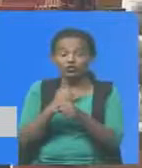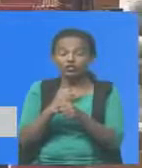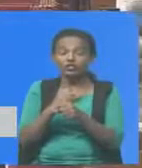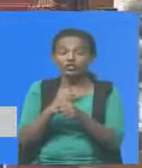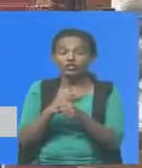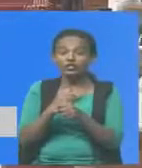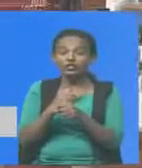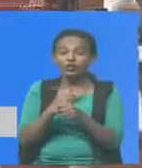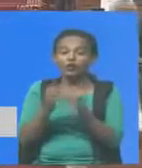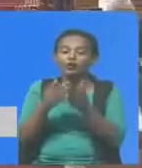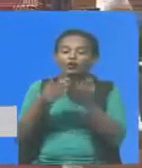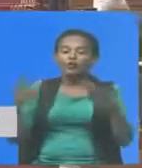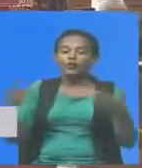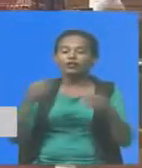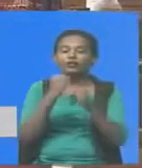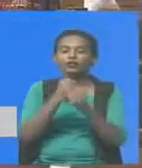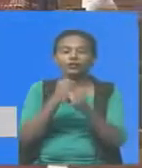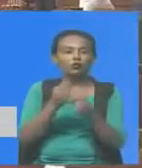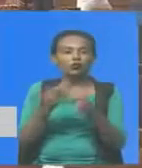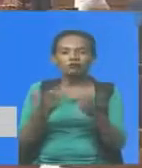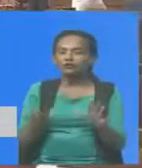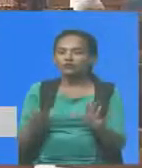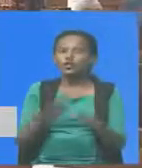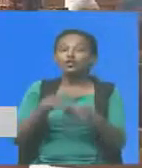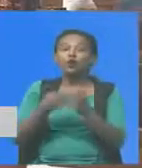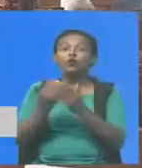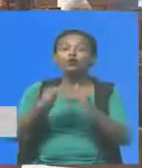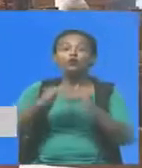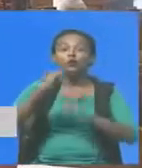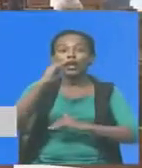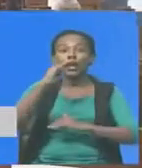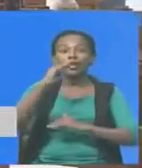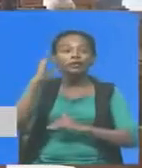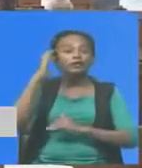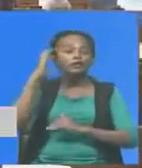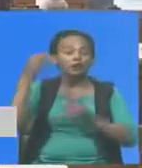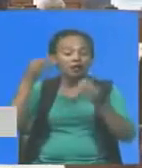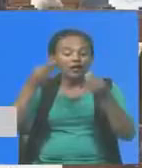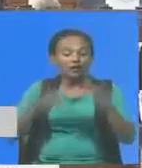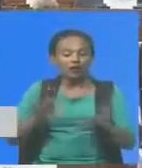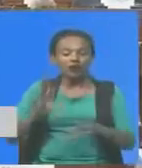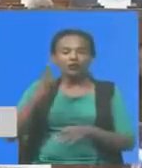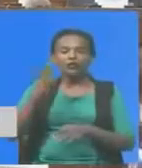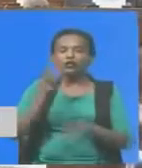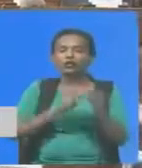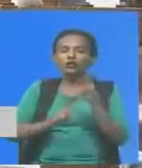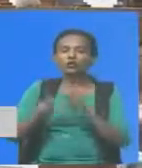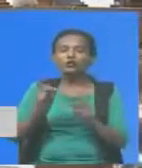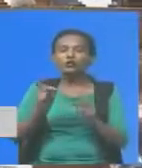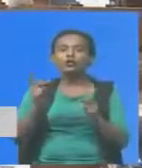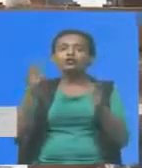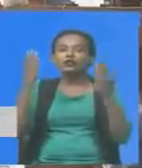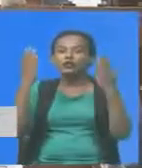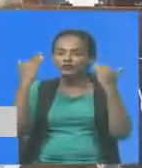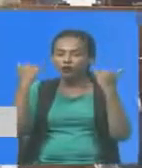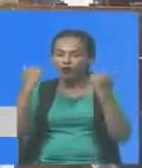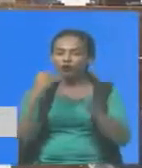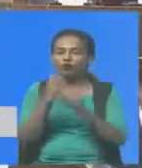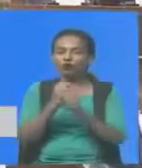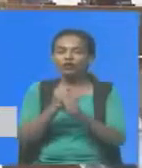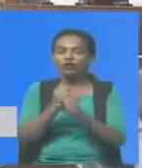የሚያስችሉ ስራዎችም በስፋት ተሰርተዋል። ከሁሉም በላይ ሰሚ ያጣ የመሰለው ህዝብ ተስፋ ወደ መሰነቅ